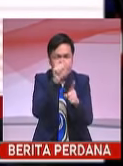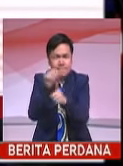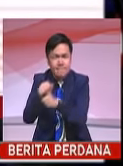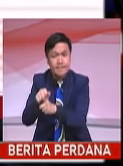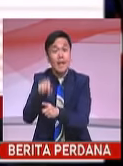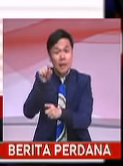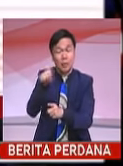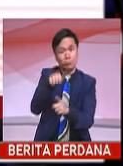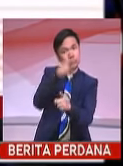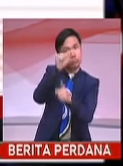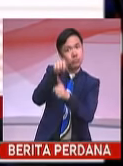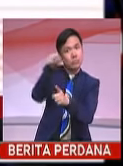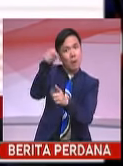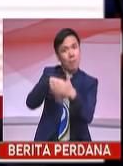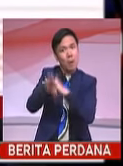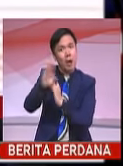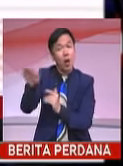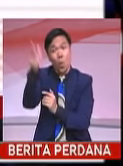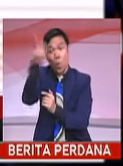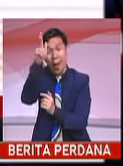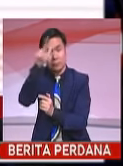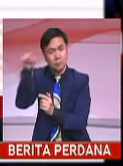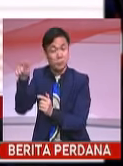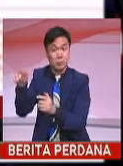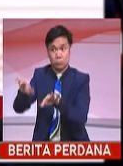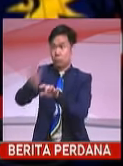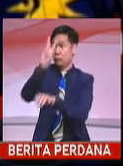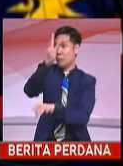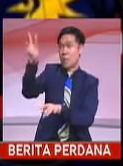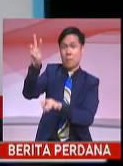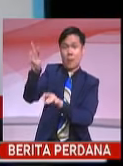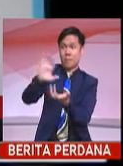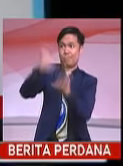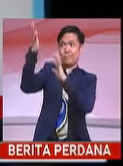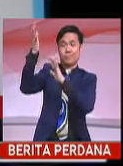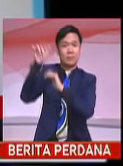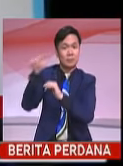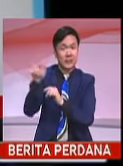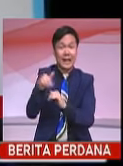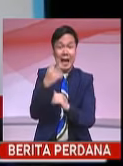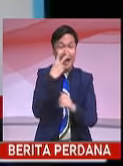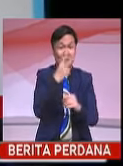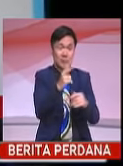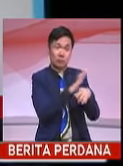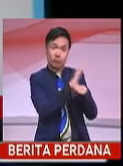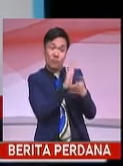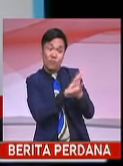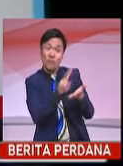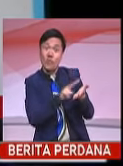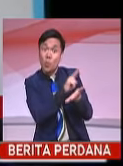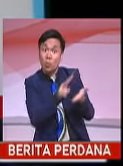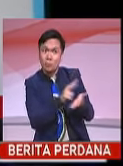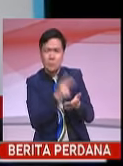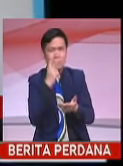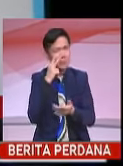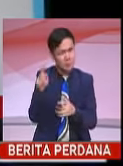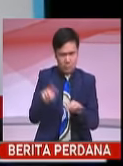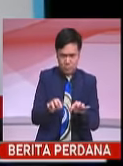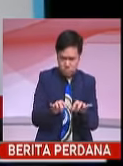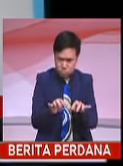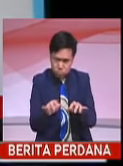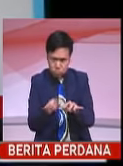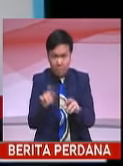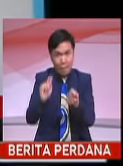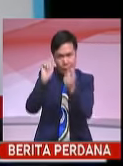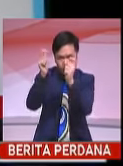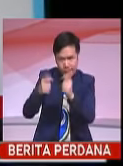ancaman untuk menggodam laman sesawang kerajaan menerusi satu klip video yang tular di media sosial. Kumpulan itu mengeluarkan